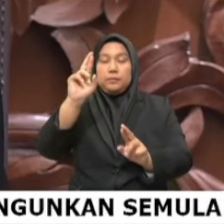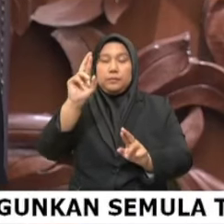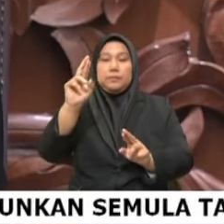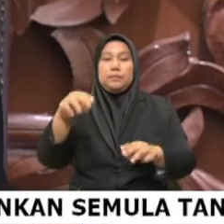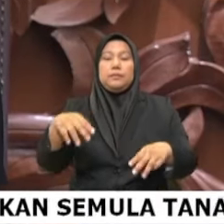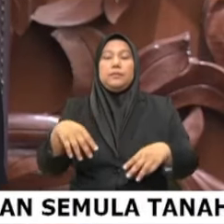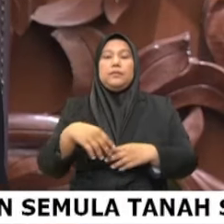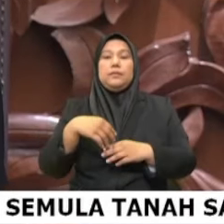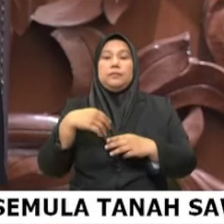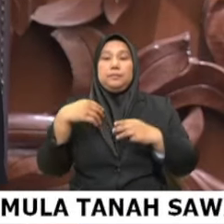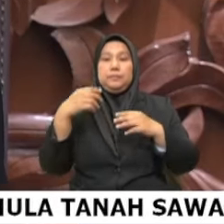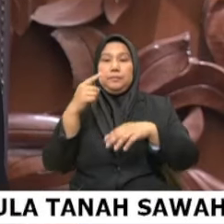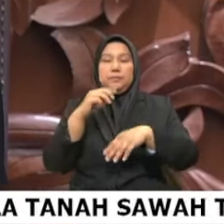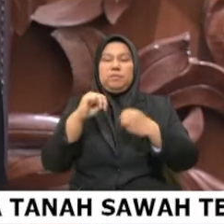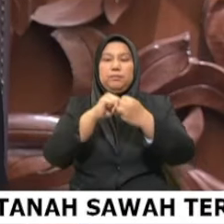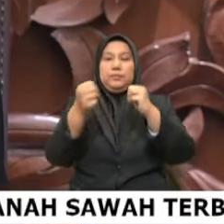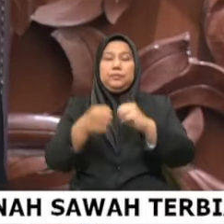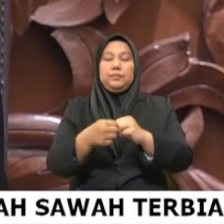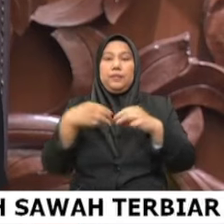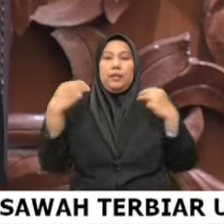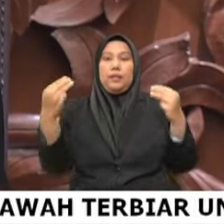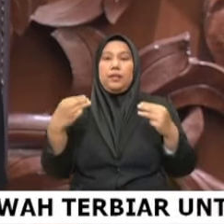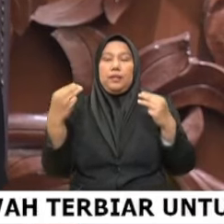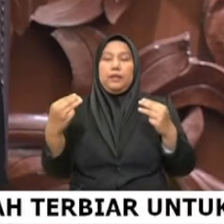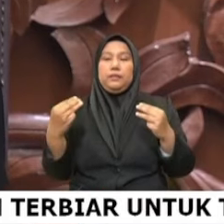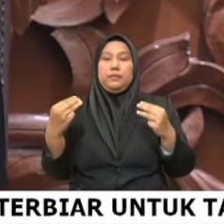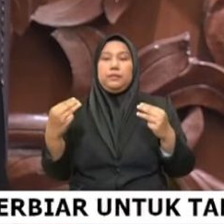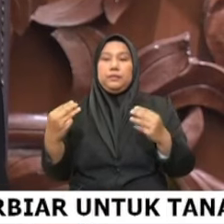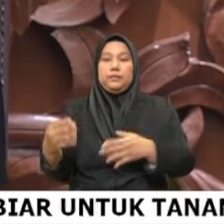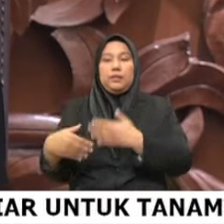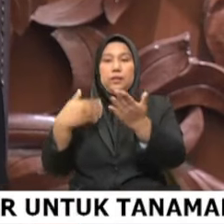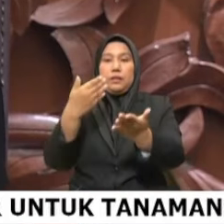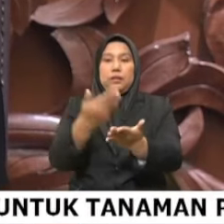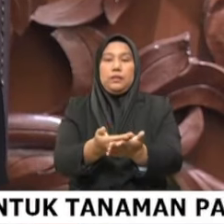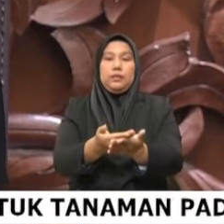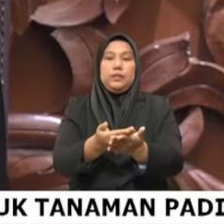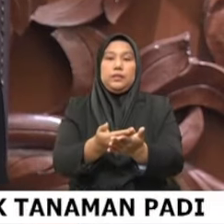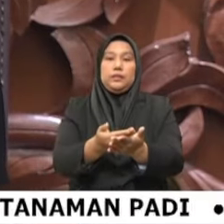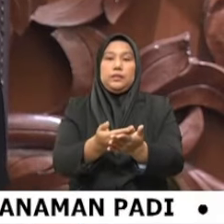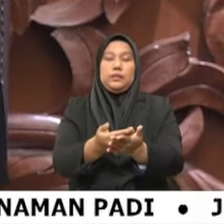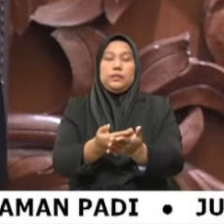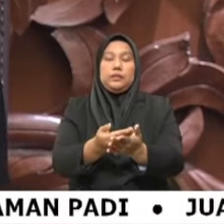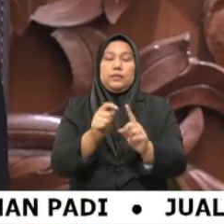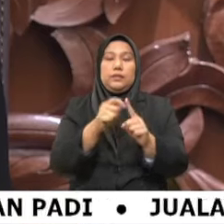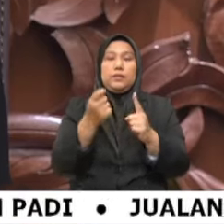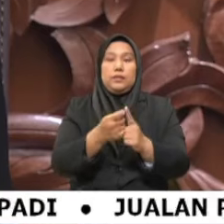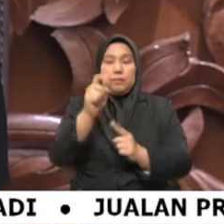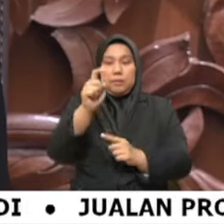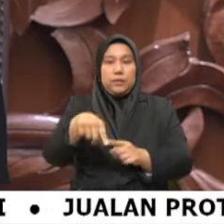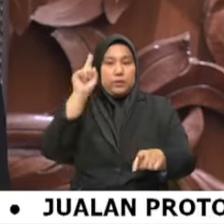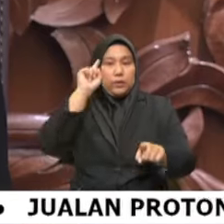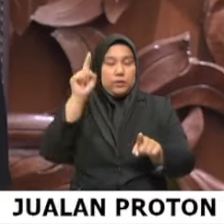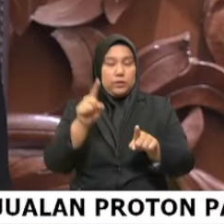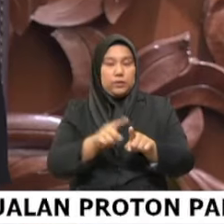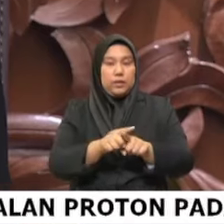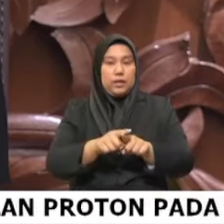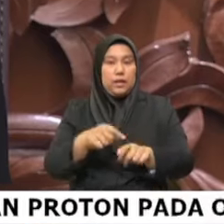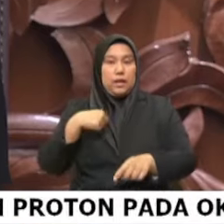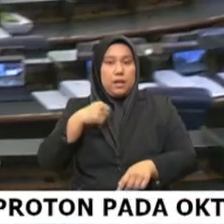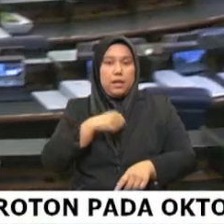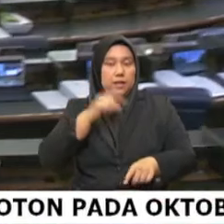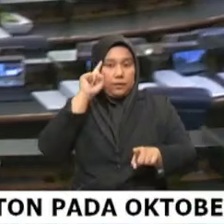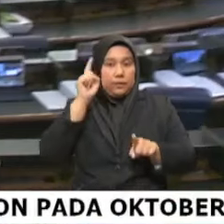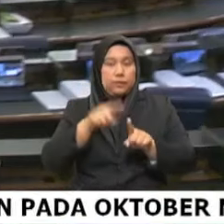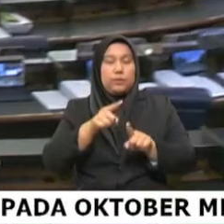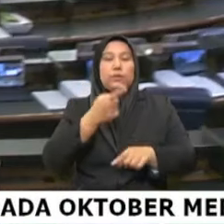majlis untuk diputuskan. Masalahnya ialah usul seperti yang bukan tadi hendaklah disetujukan. Alim setuju, kata setuju.